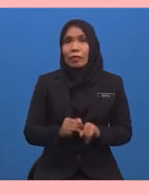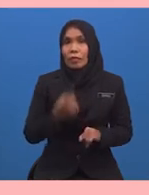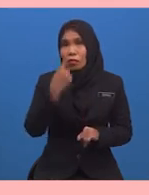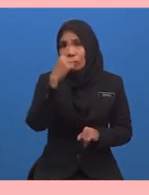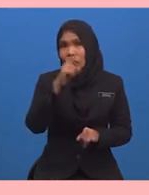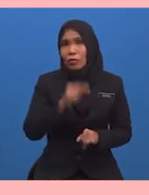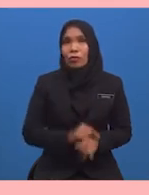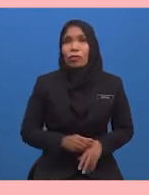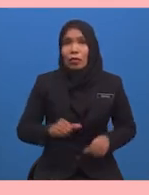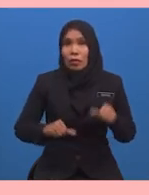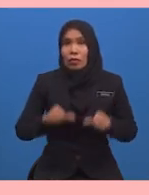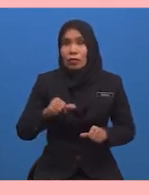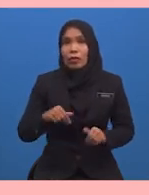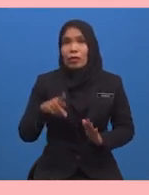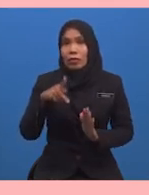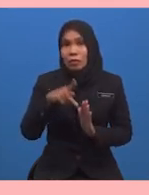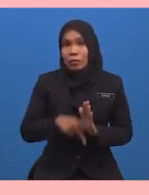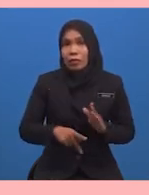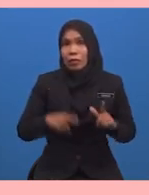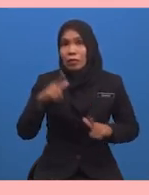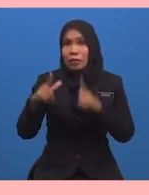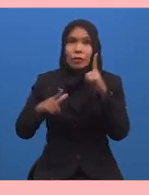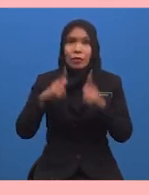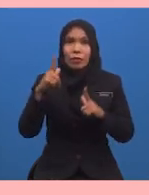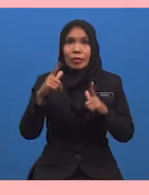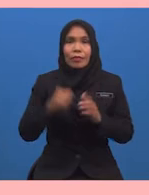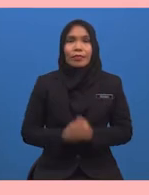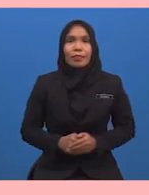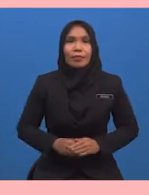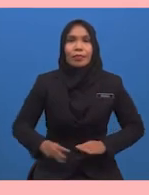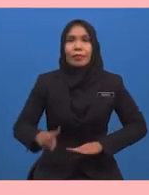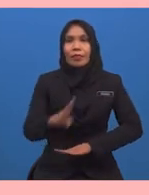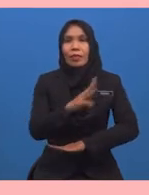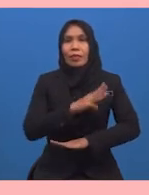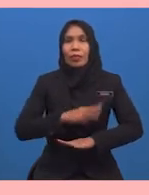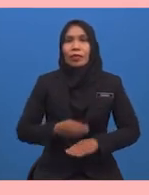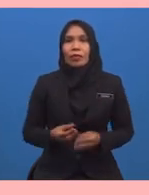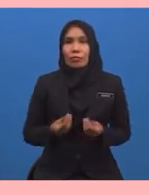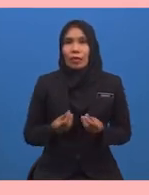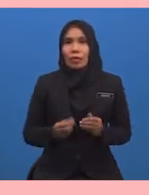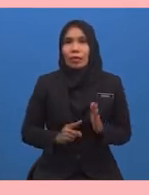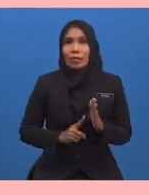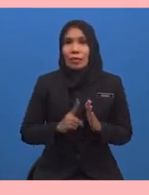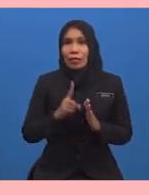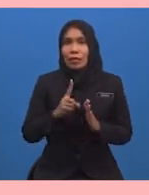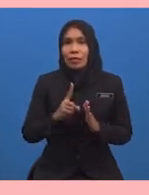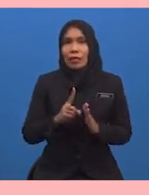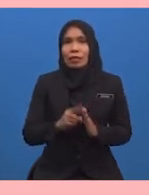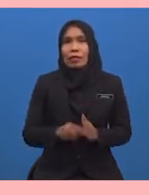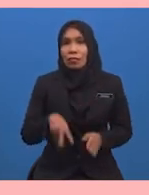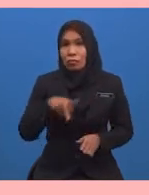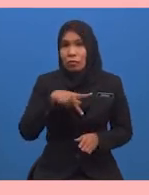pelancongan, satu markah. Kawasan tanah tinggi mempunyai suhu sederhana yang nyaman, satu